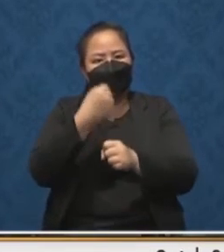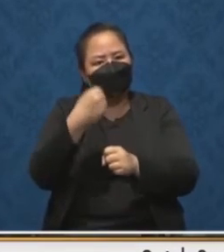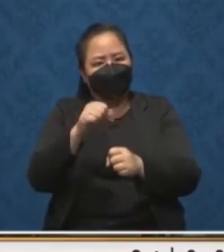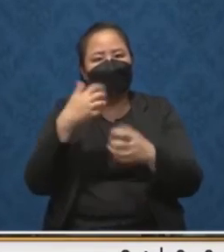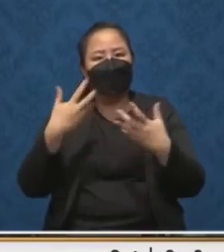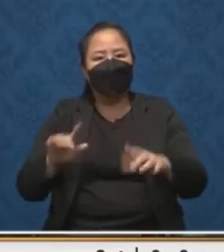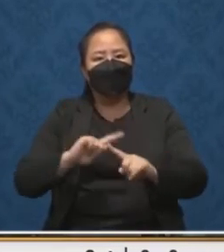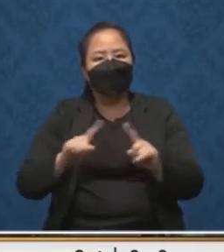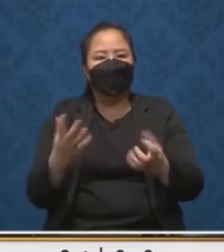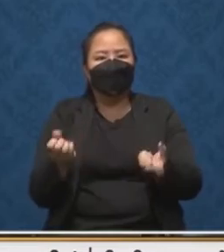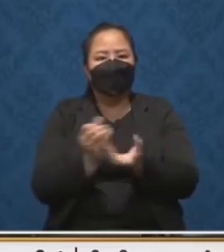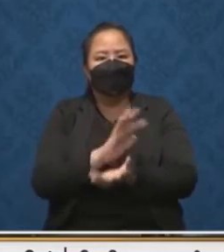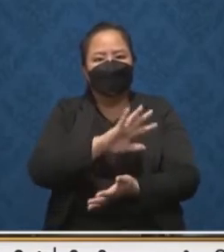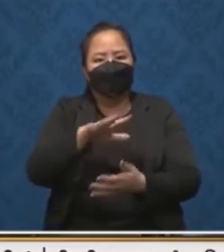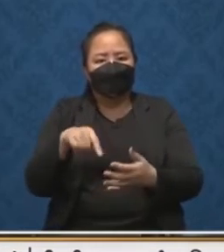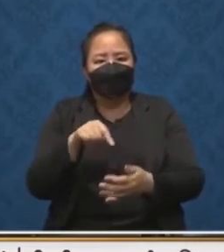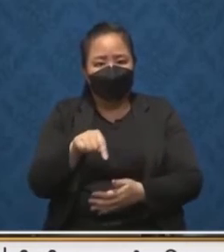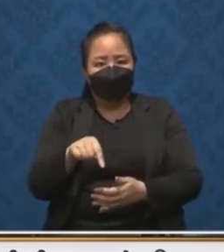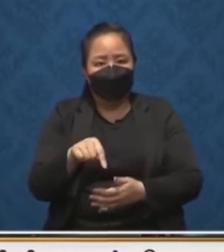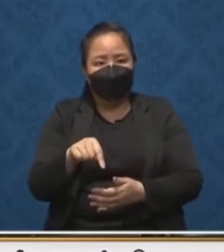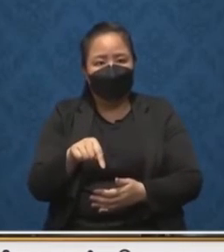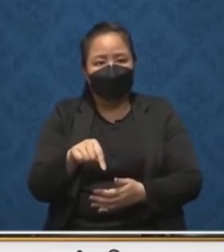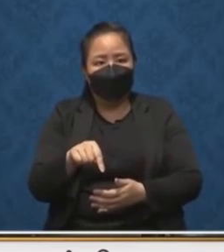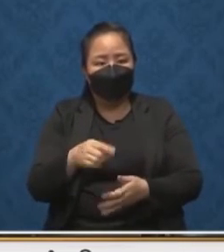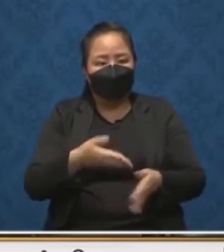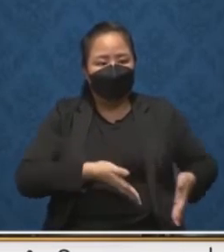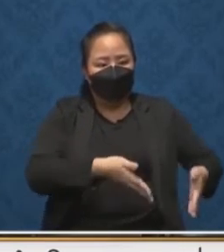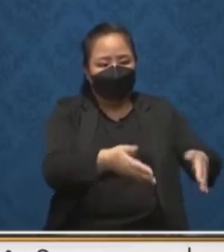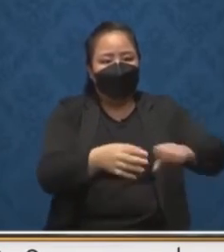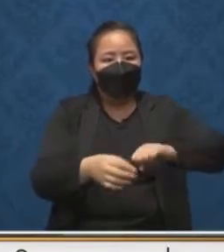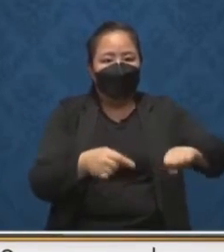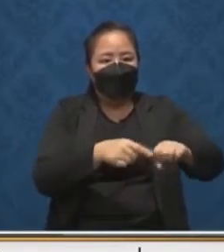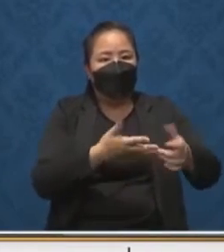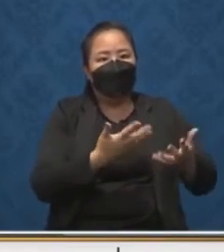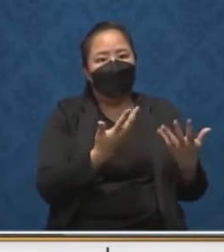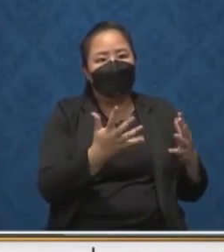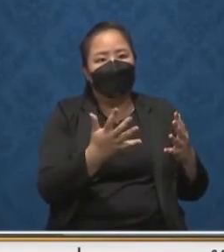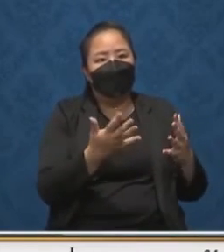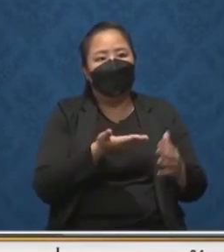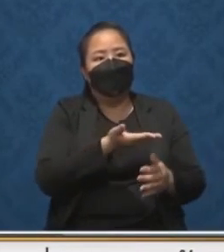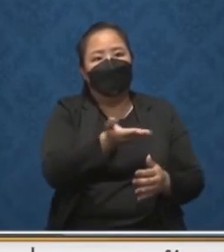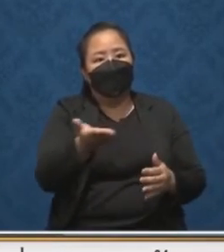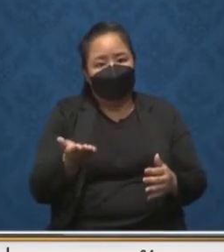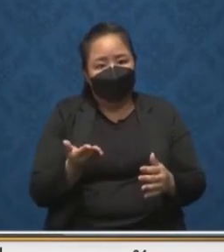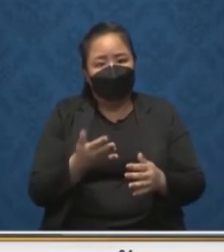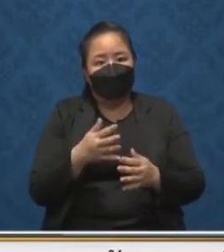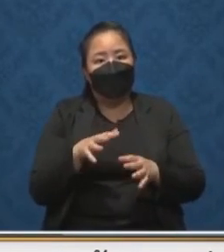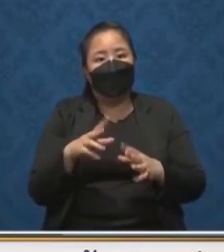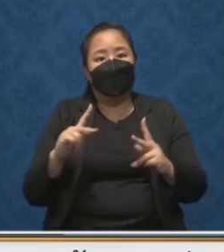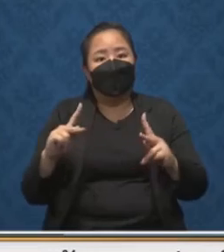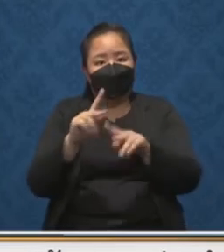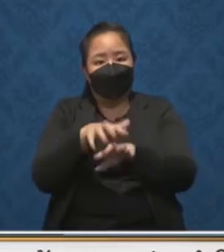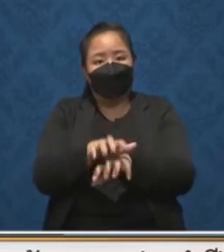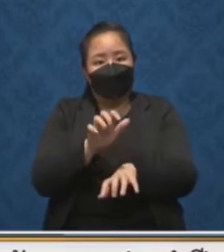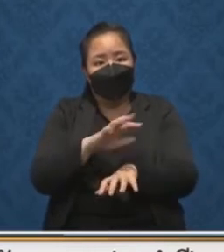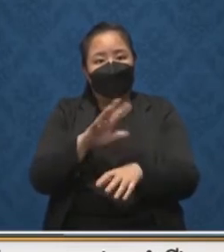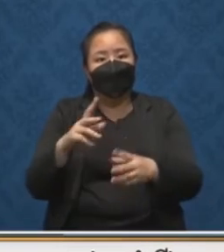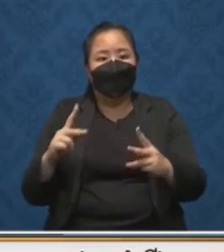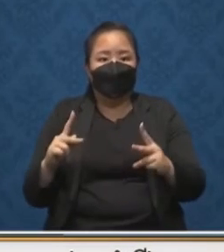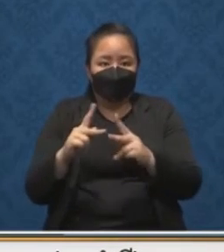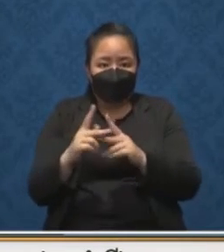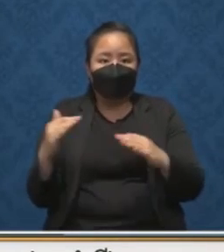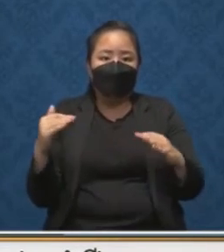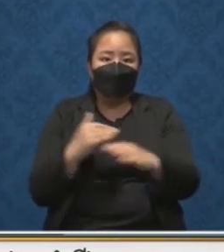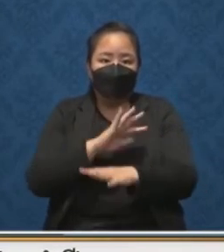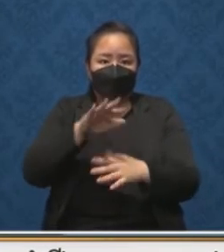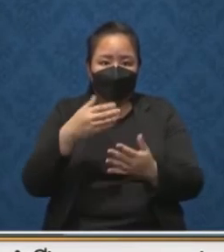ครับและไหลทางไม่มีจึงขอให้ทางกรมส่งเสริมการปกครองส่วนท้องถิ่นกระทรวงมหาดไทยได้พิจารณาดำเนินการเนื่องจากถนนเส้นนี้